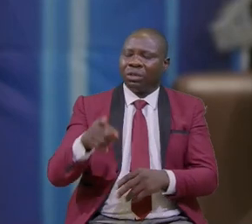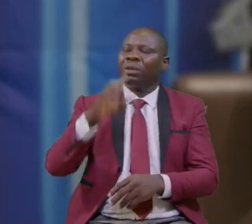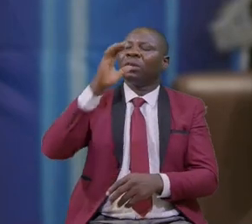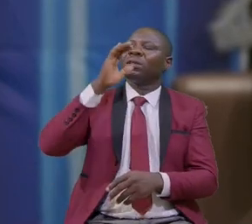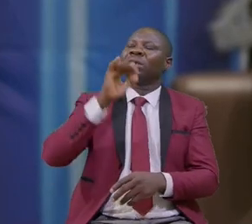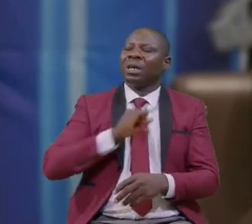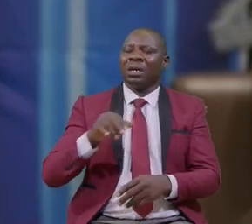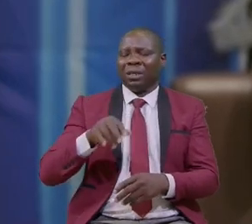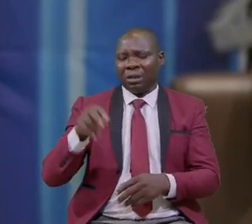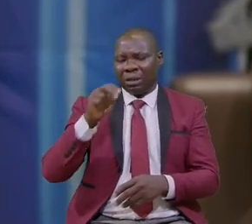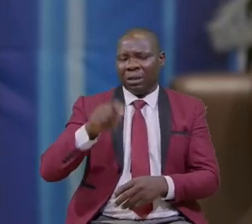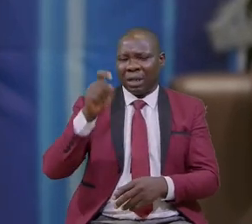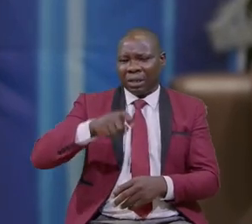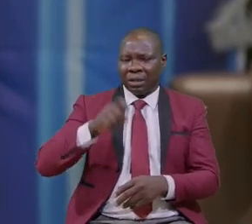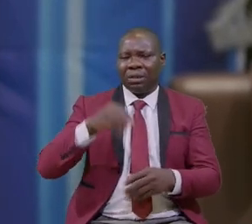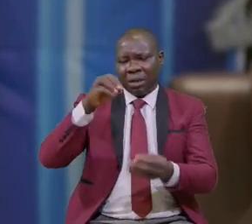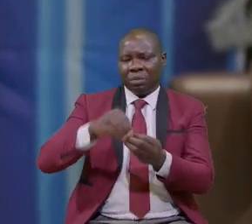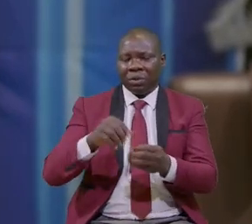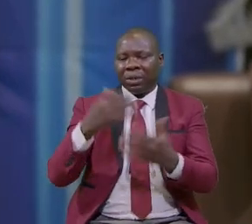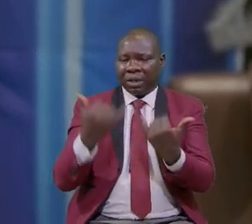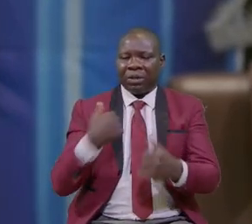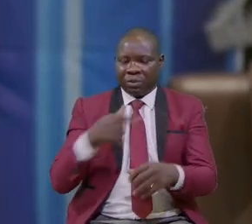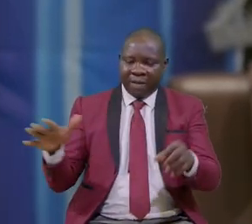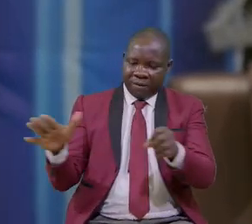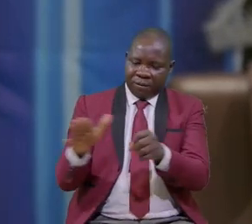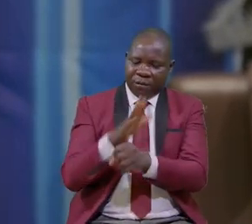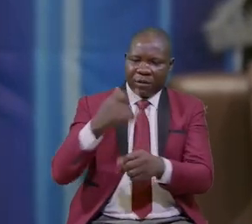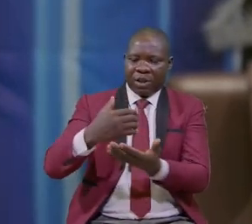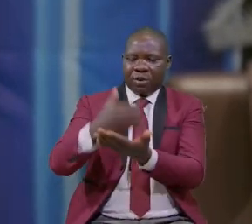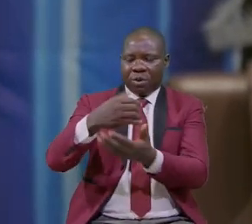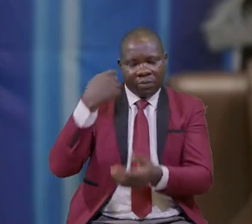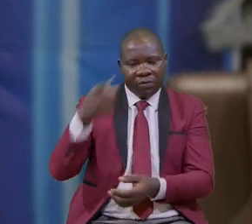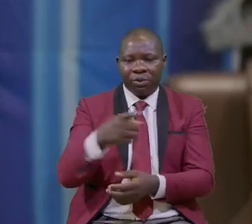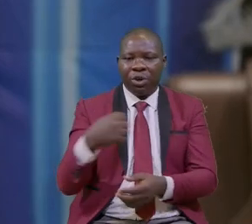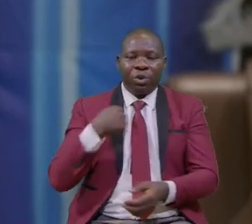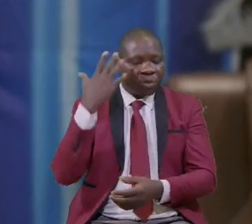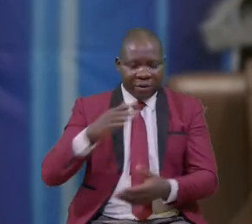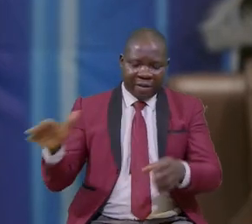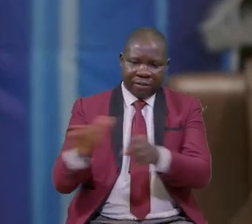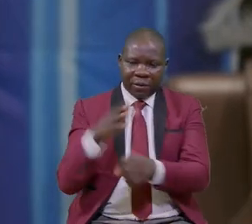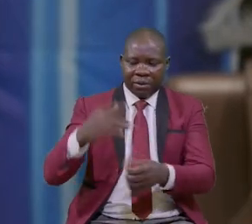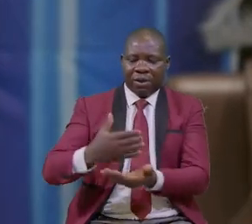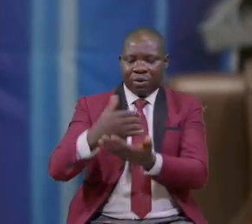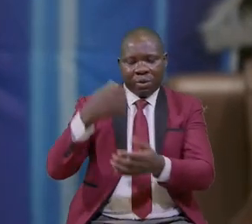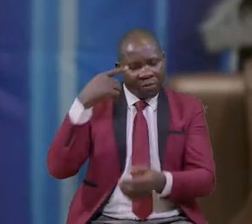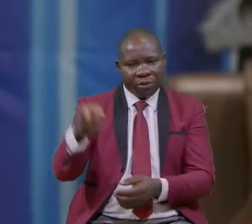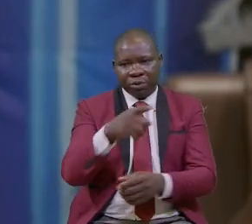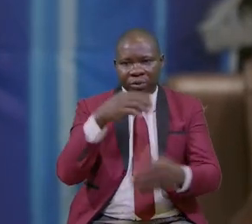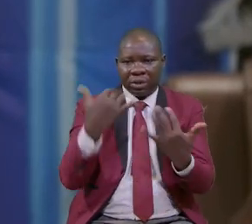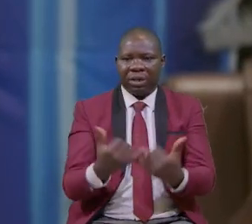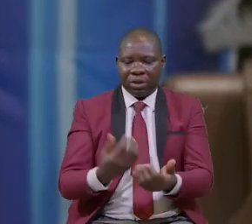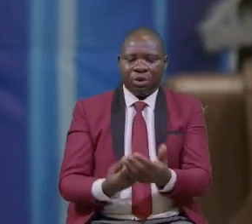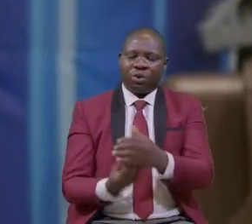beaucoup. D'accord. Maintenant, on remplit le verre pour toi. J'ai dit, on va remplir le verre pour toi.